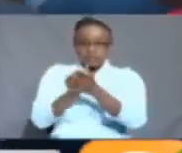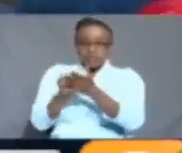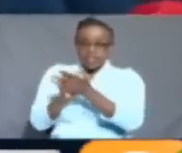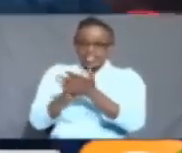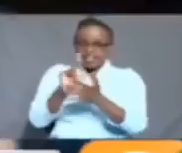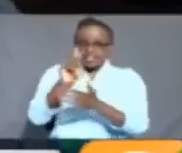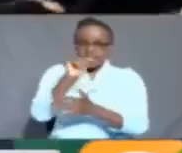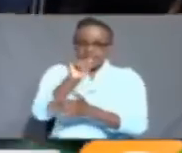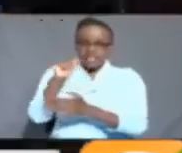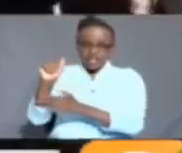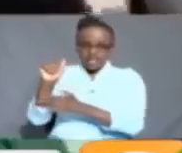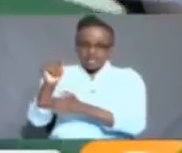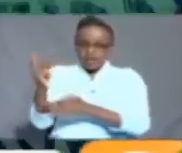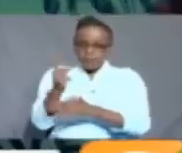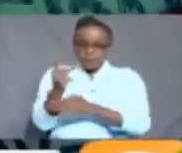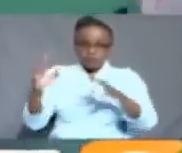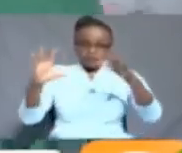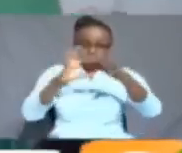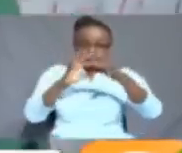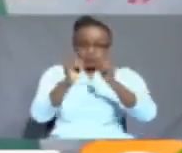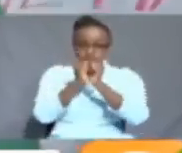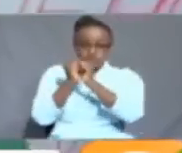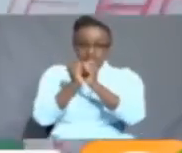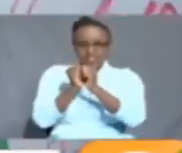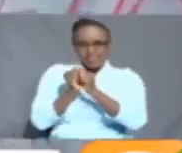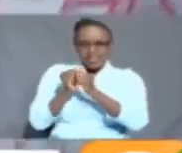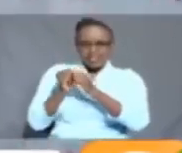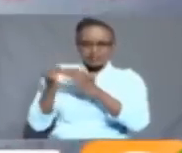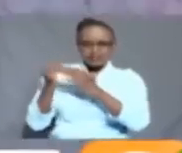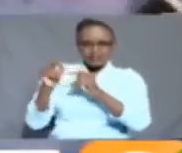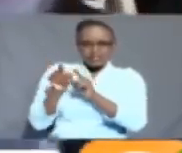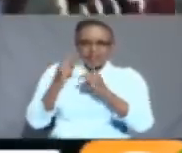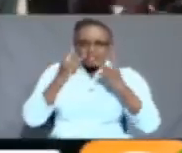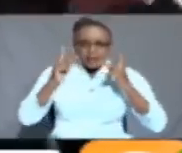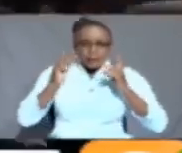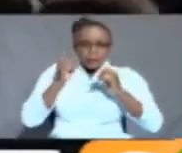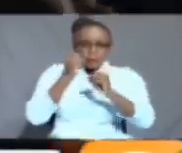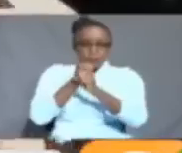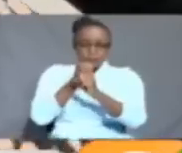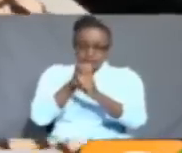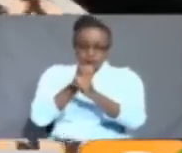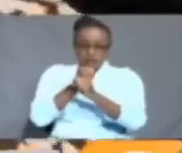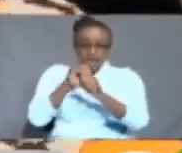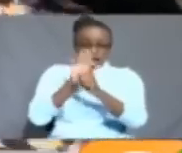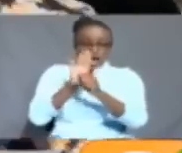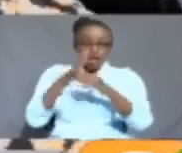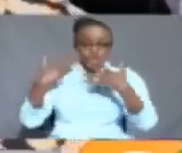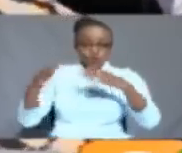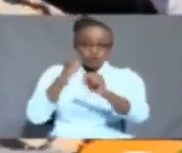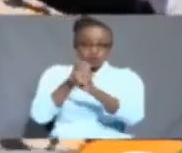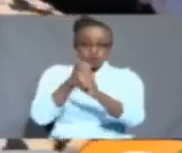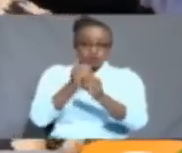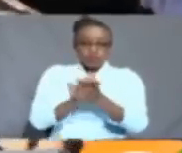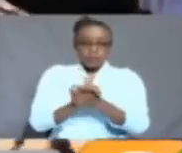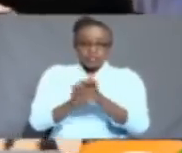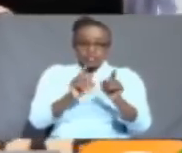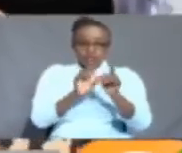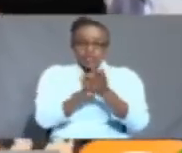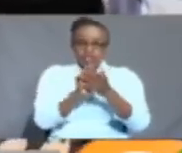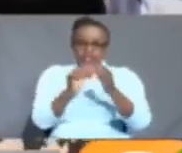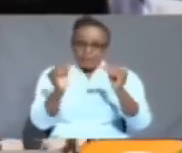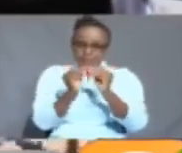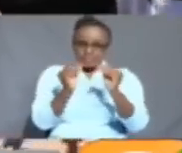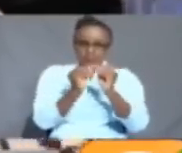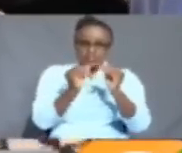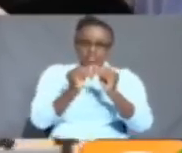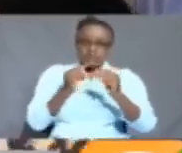kusimamia viwanja vya ndege KAA, wakihofia kuwa wengi watapoteza kazi zao. Tumeweka mizururu ya mikutano